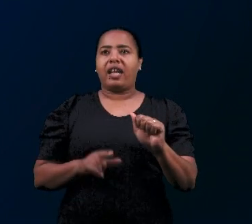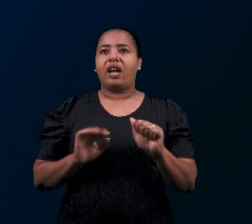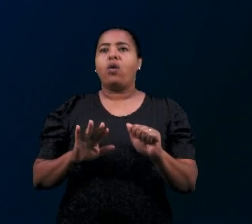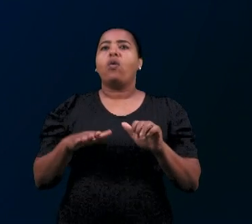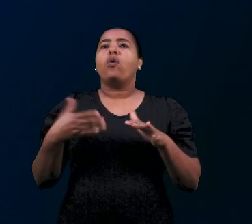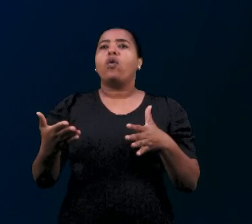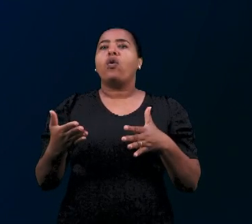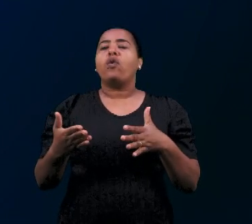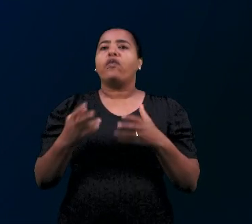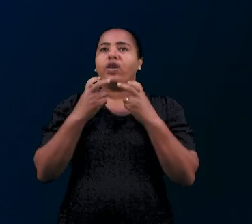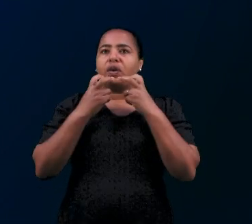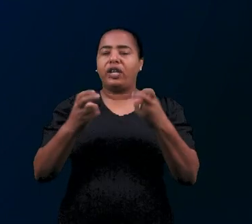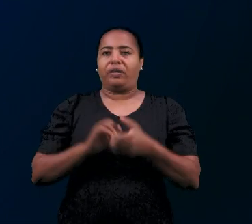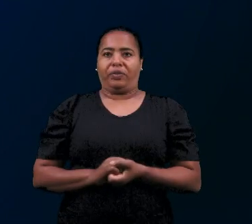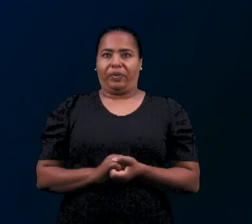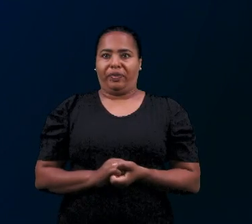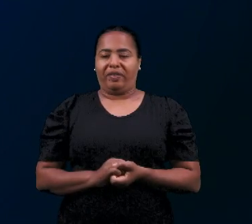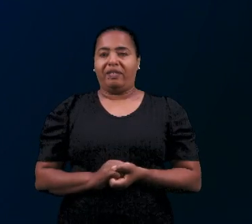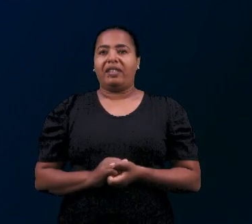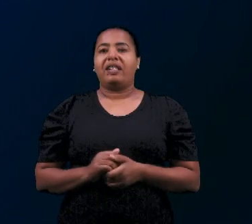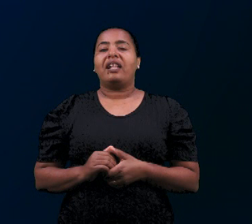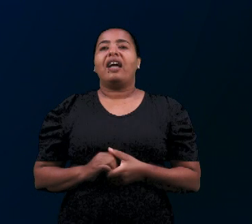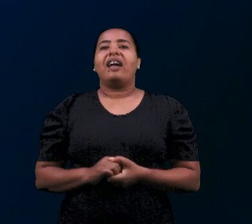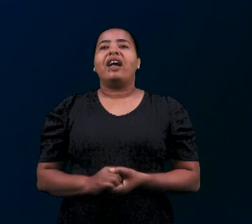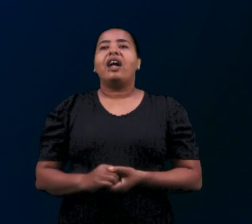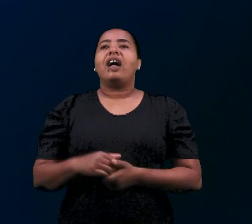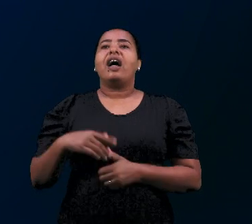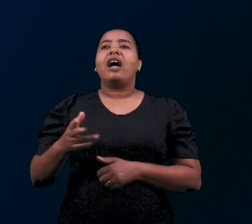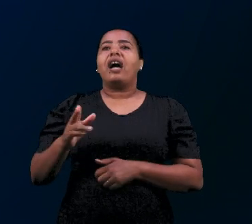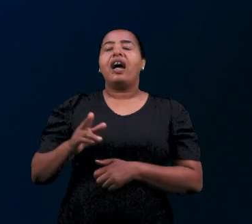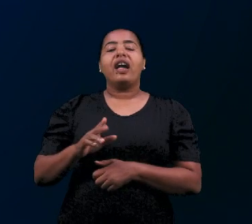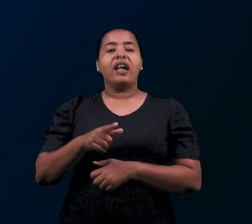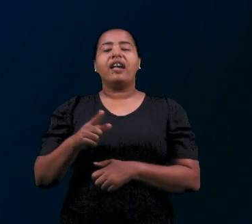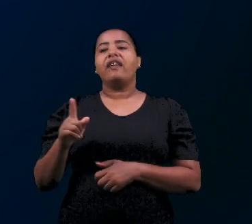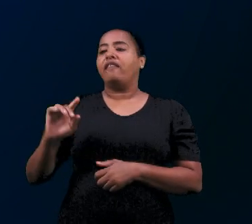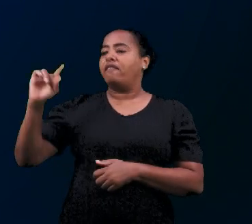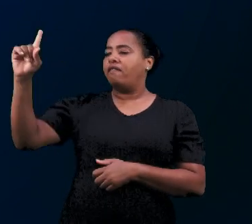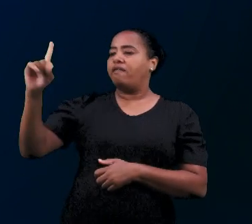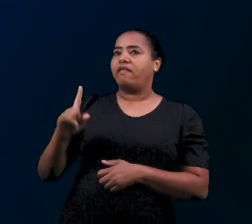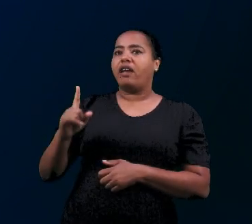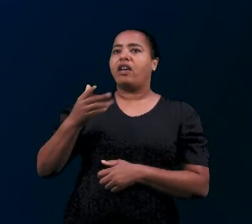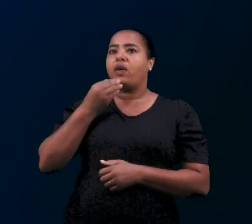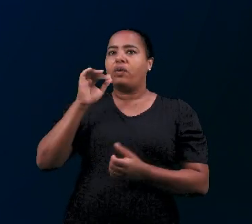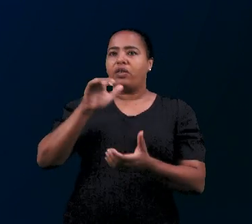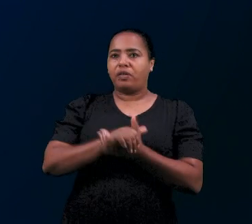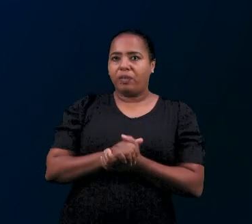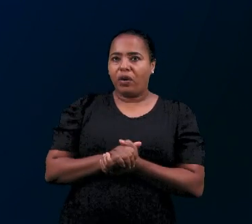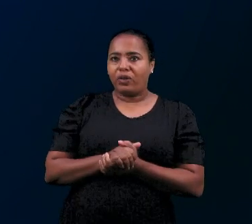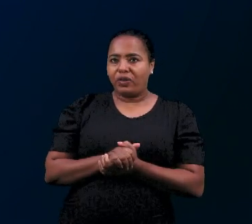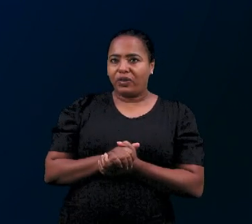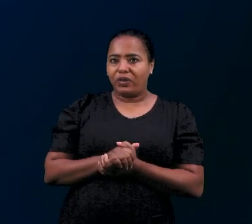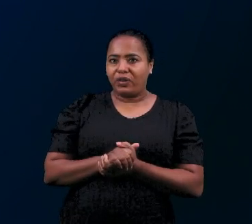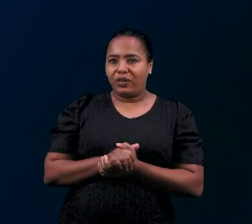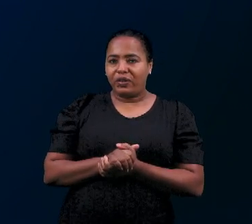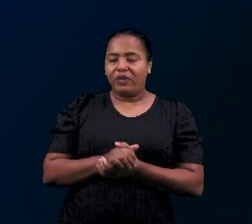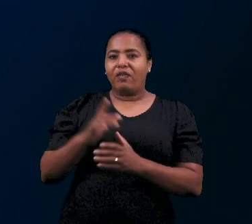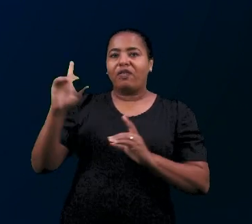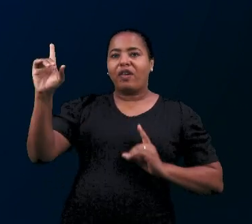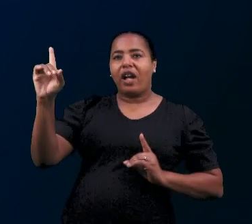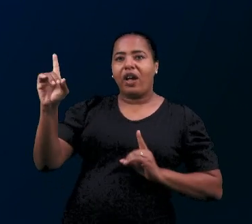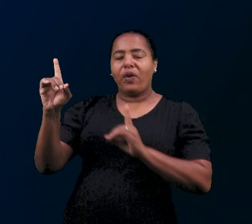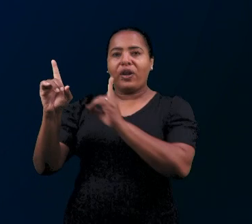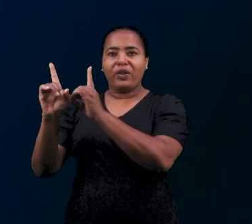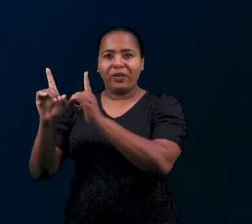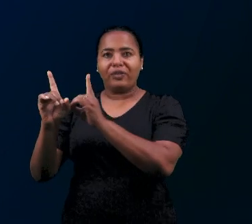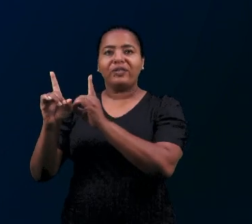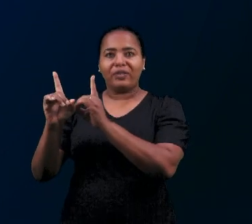minuit? Voici l'époux allé à sa rencontre. Voici l'époux allé à sa rencontre. Voici l'époux allé à sa